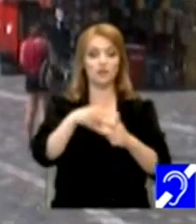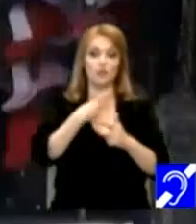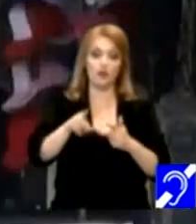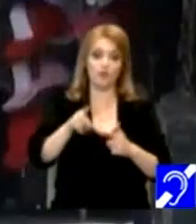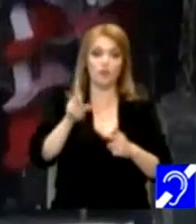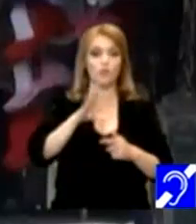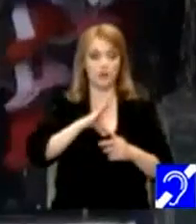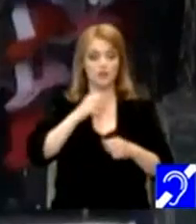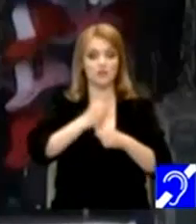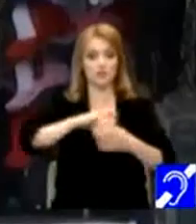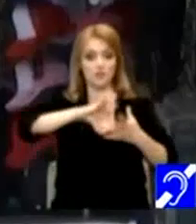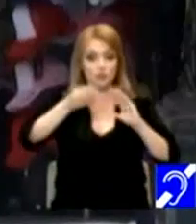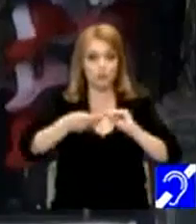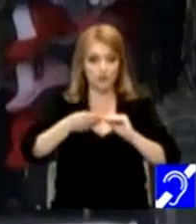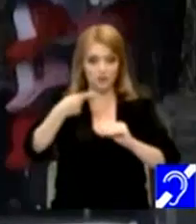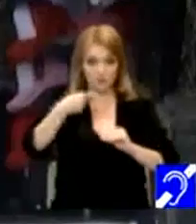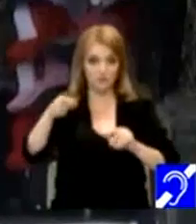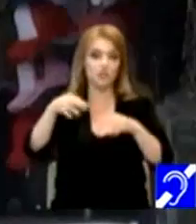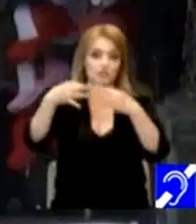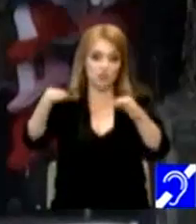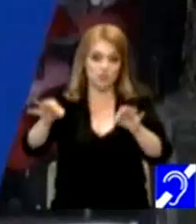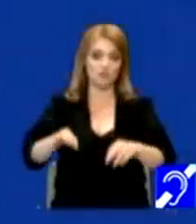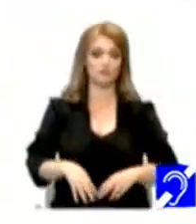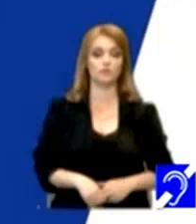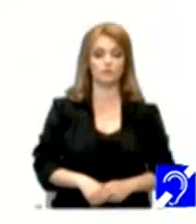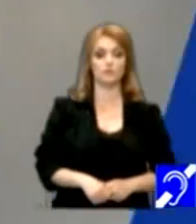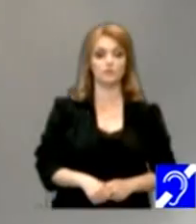COVID efectuat în ultimele 72 de ore.